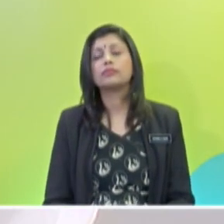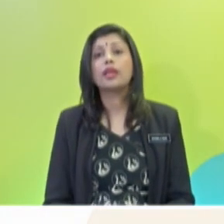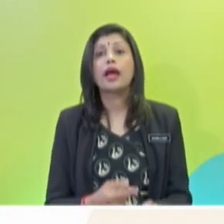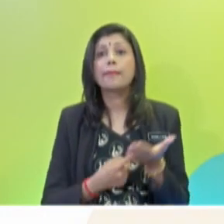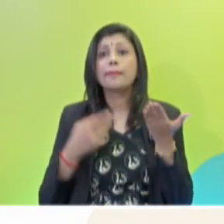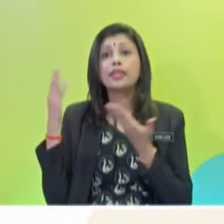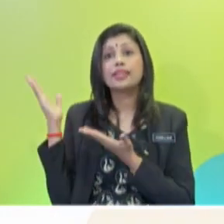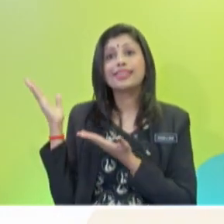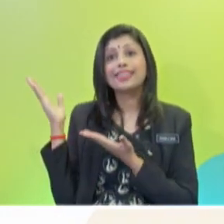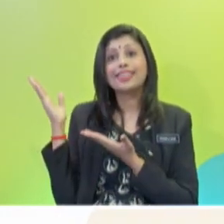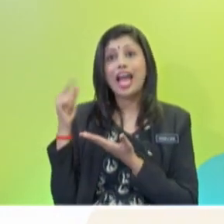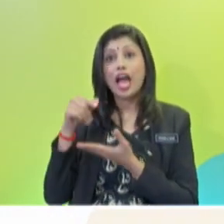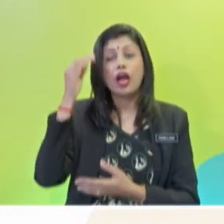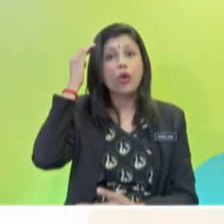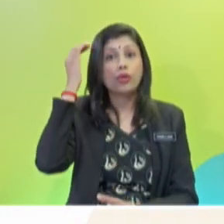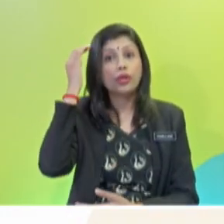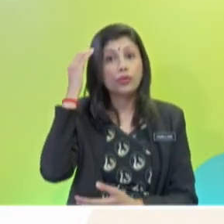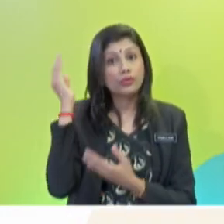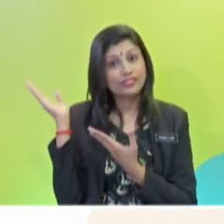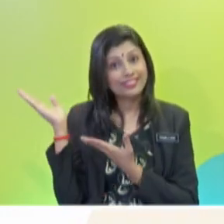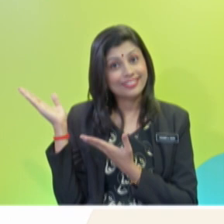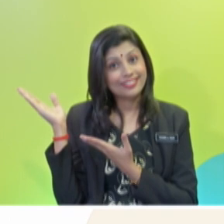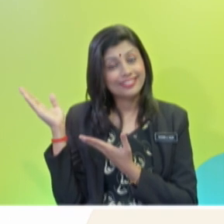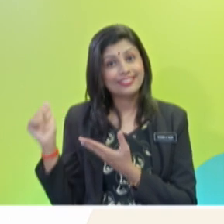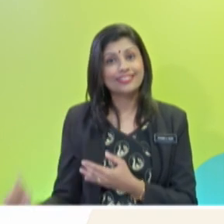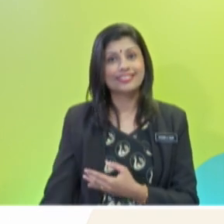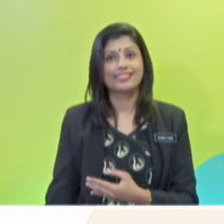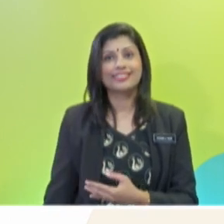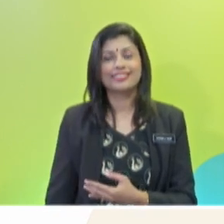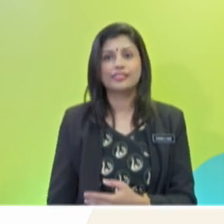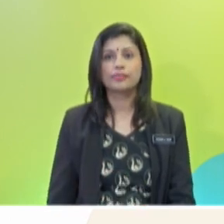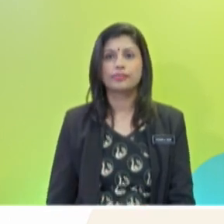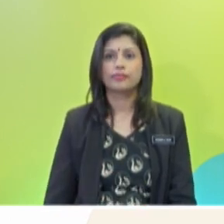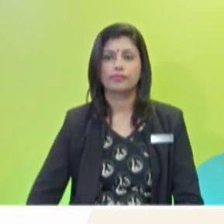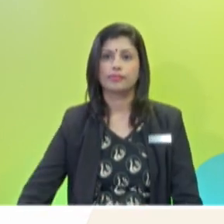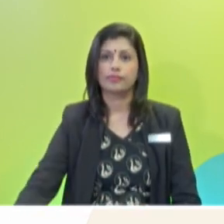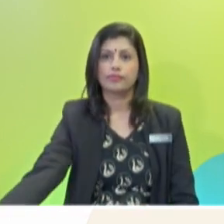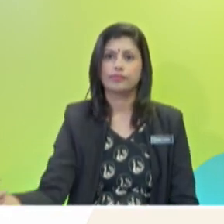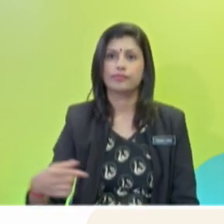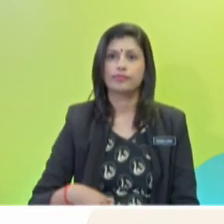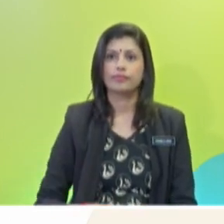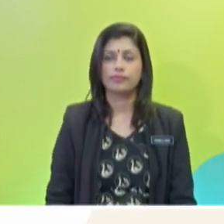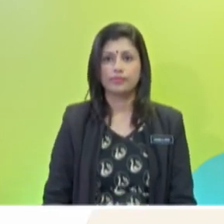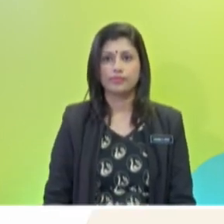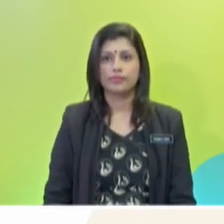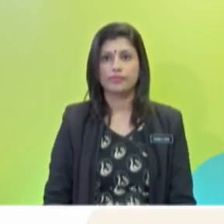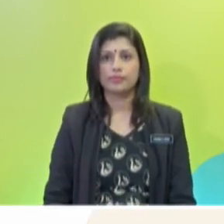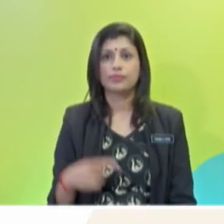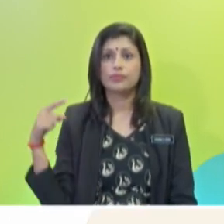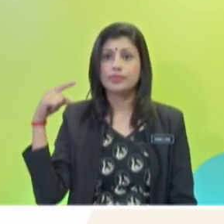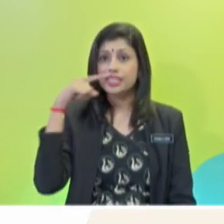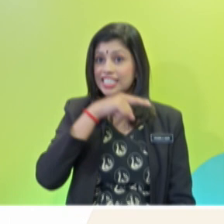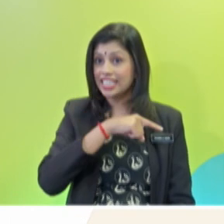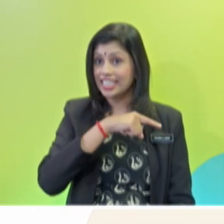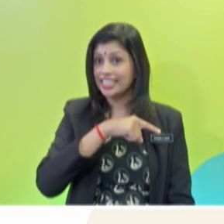Ha, sayur apa ni? Ha, ni suka kan Amal? Ha, cili. Cili. Ha, ini